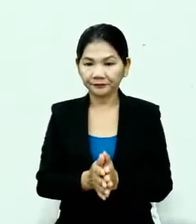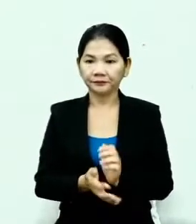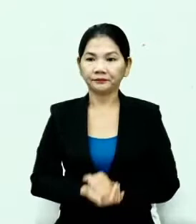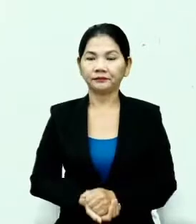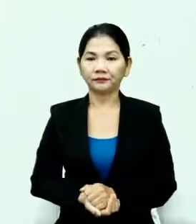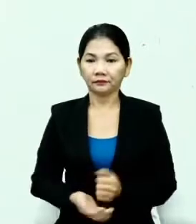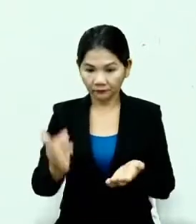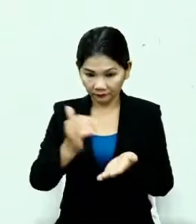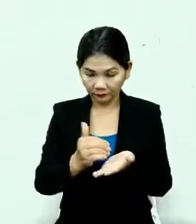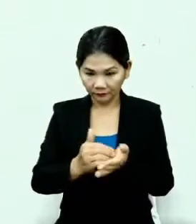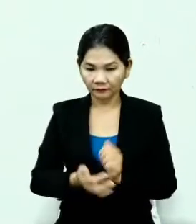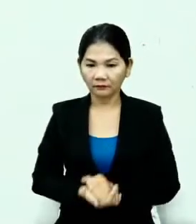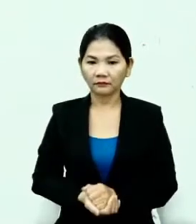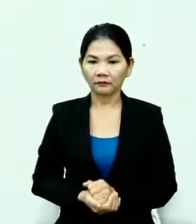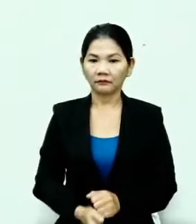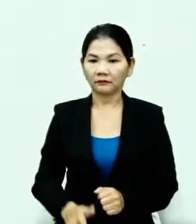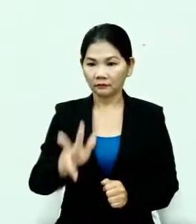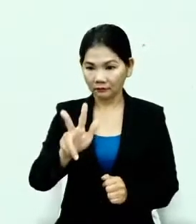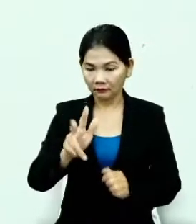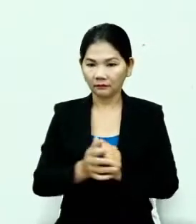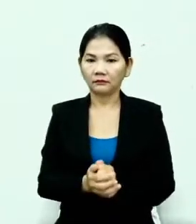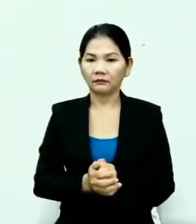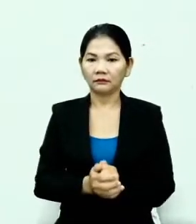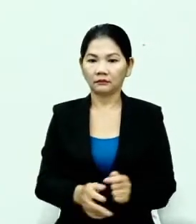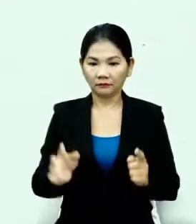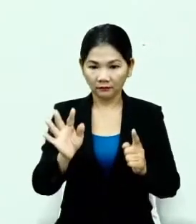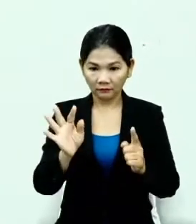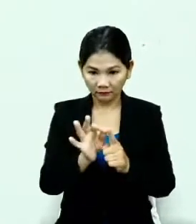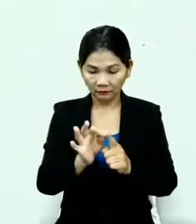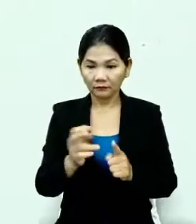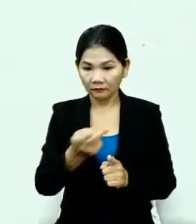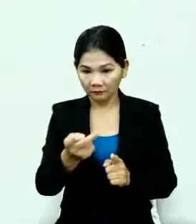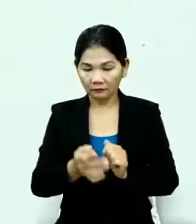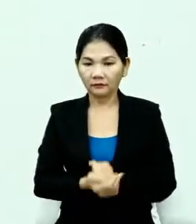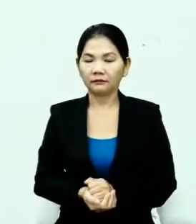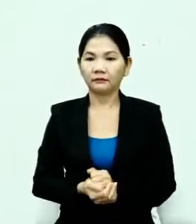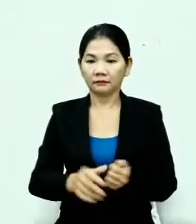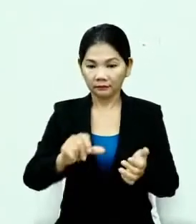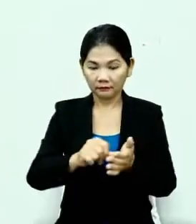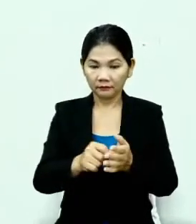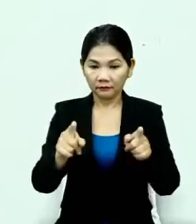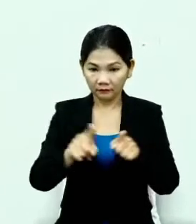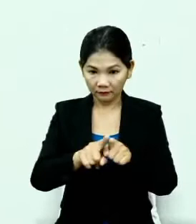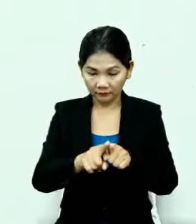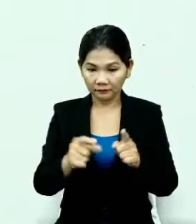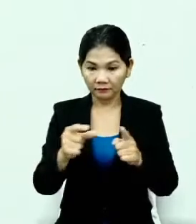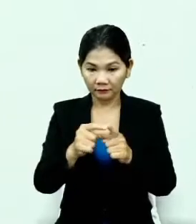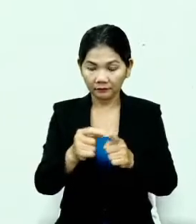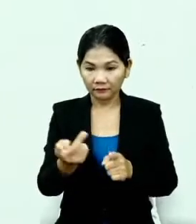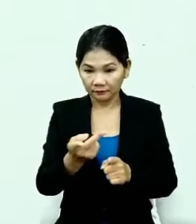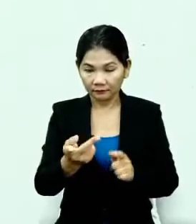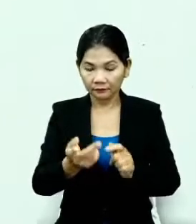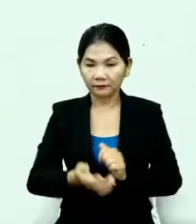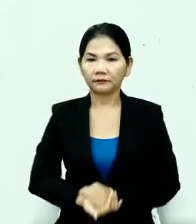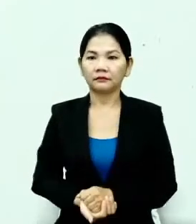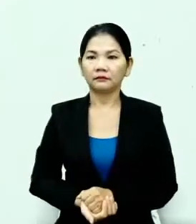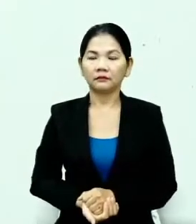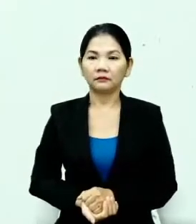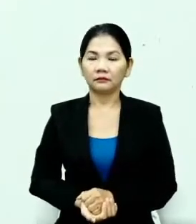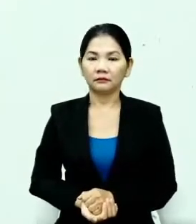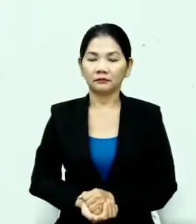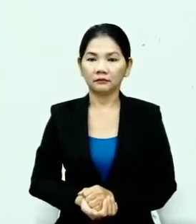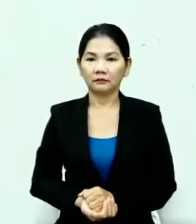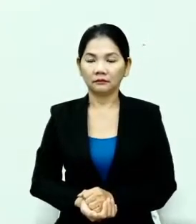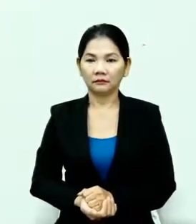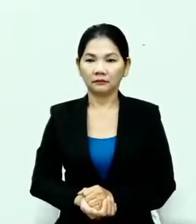đoàn tiết. Khó, vơ ba chà nạ sáp. Mình hạ biện nây đôi. Tu